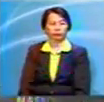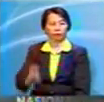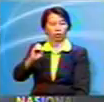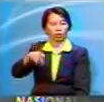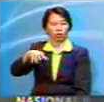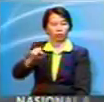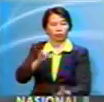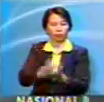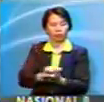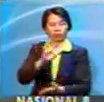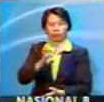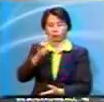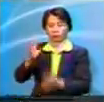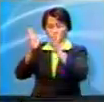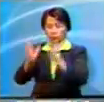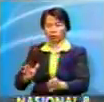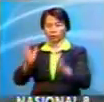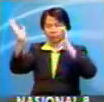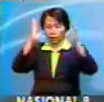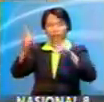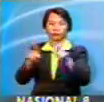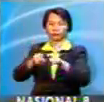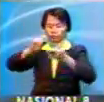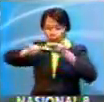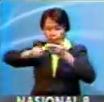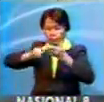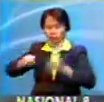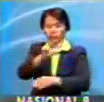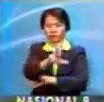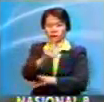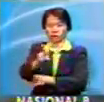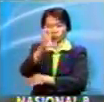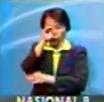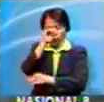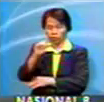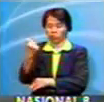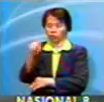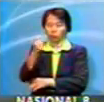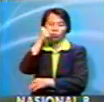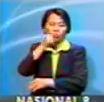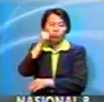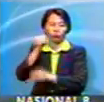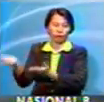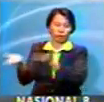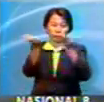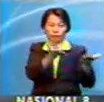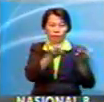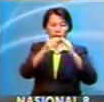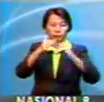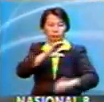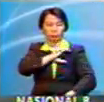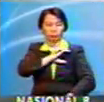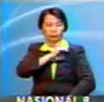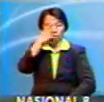itu, 42 pelanggan warga tempatan turut diperiksa. 32 lelaki dan 10 wanita dibawa ke IPD Timur